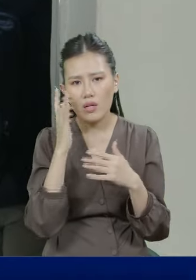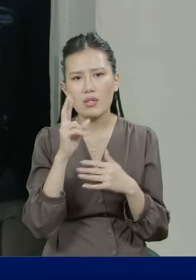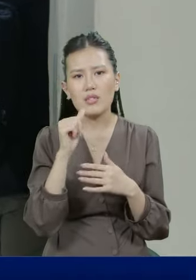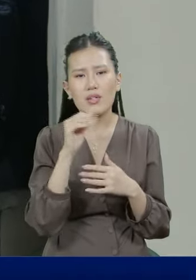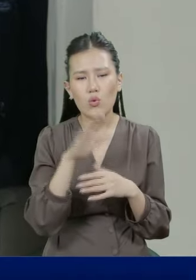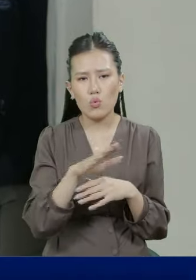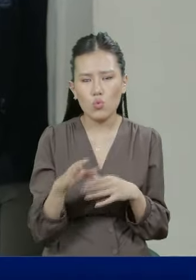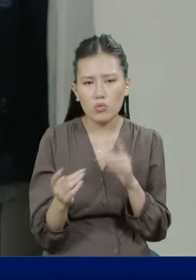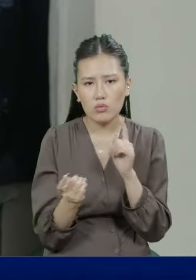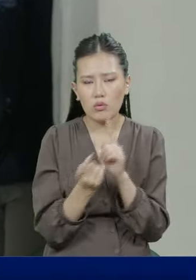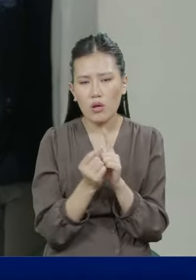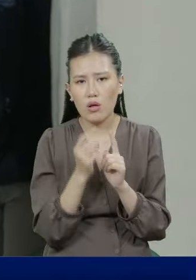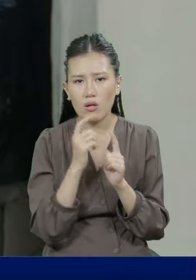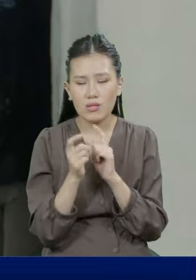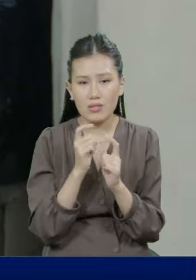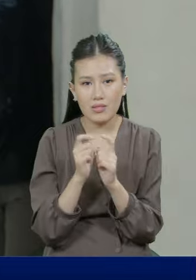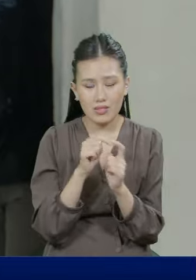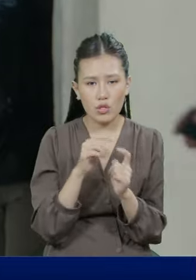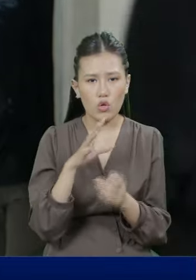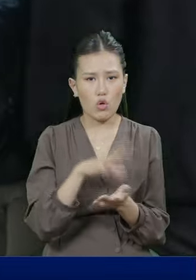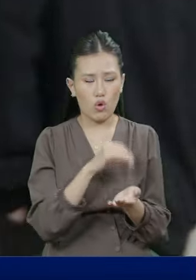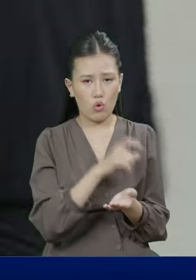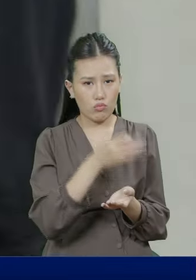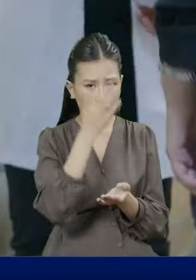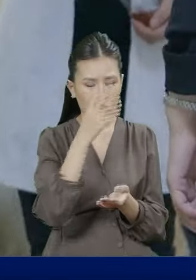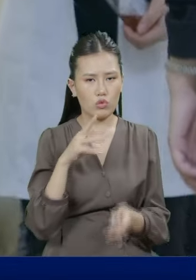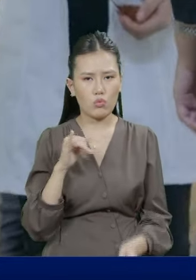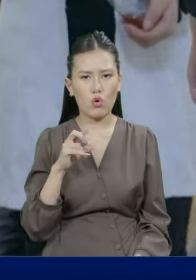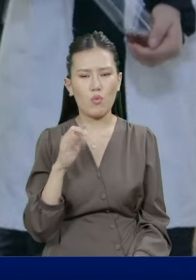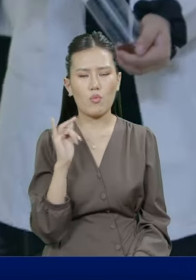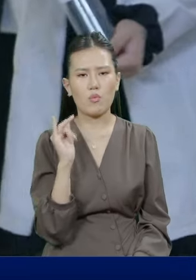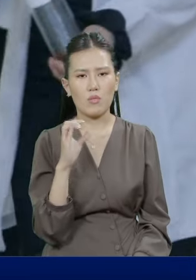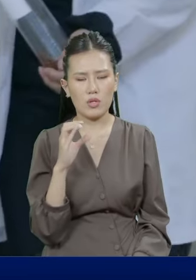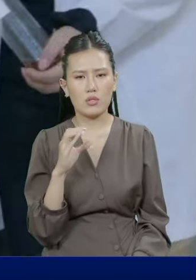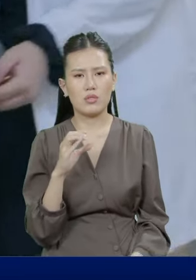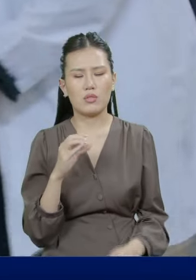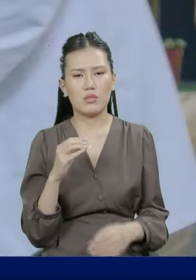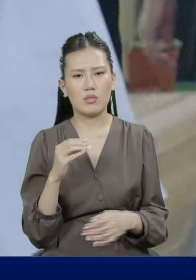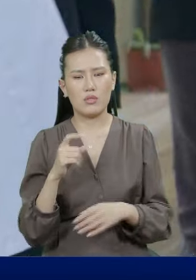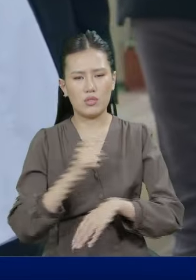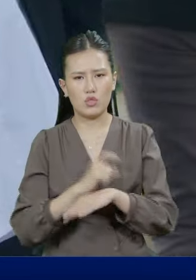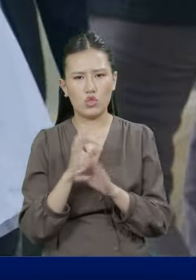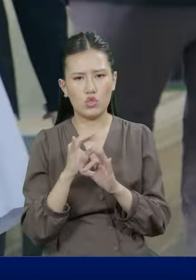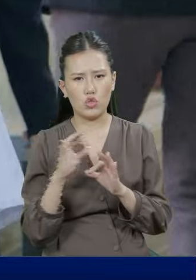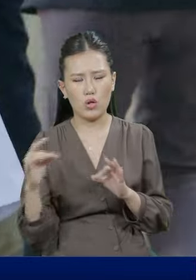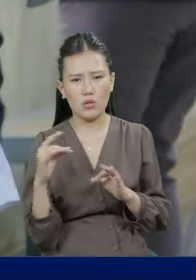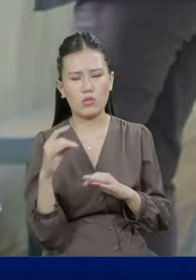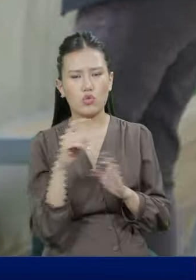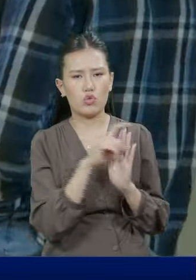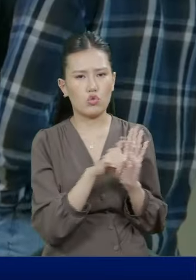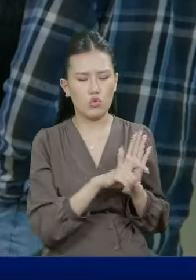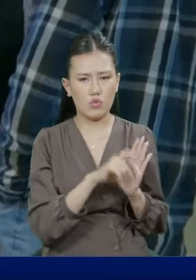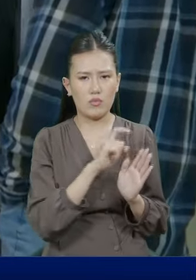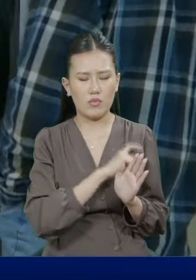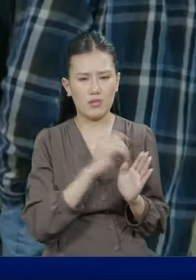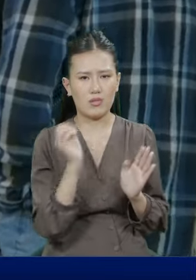Эдгээр зөвлөн ур чадварыг оюутнуудад эзэмшүүлэхийн тулд Монгол улсын боловсролын их сургууль тусгаалan хэд хэдэн хичээлийг сургуулийн хөтөлбөртөө тусгадаг